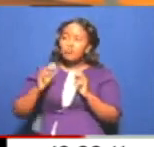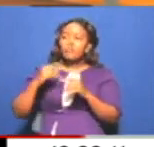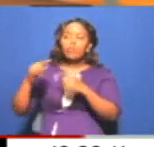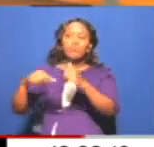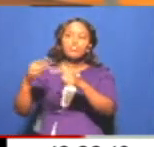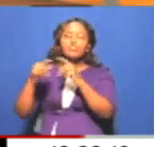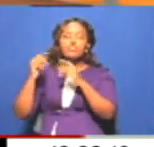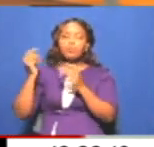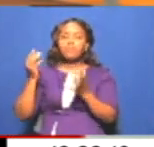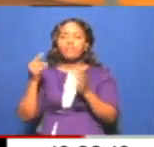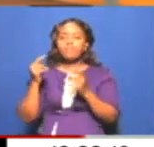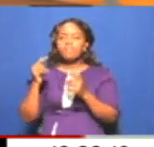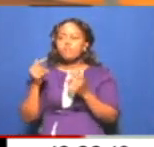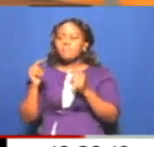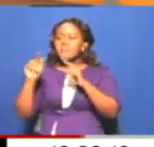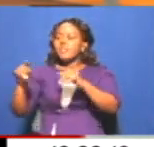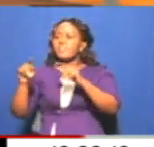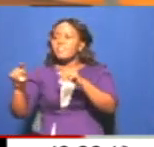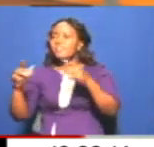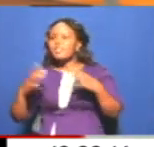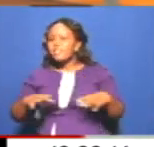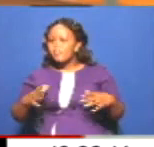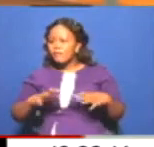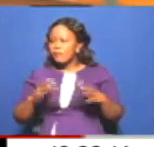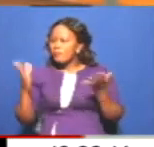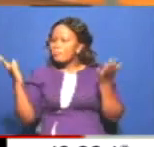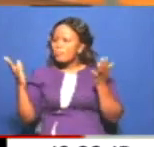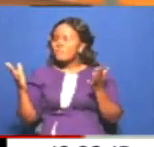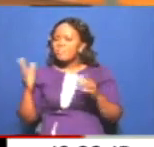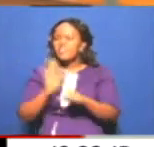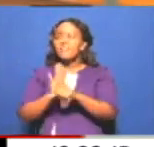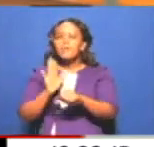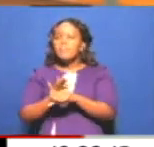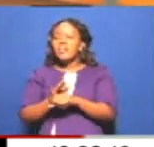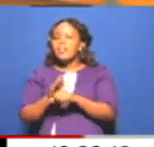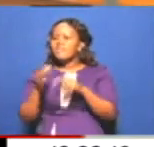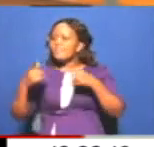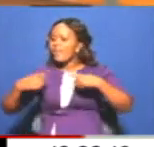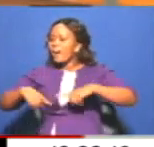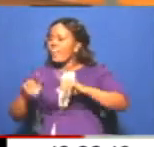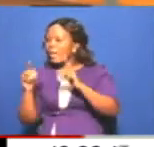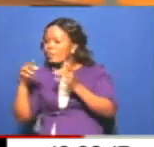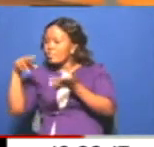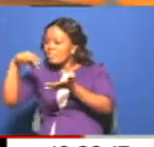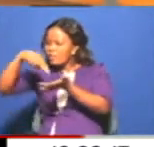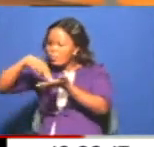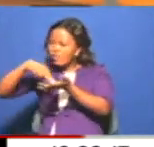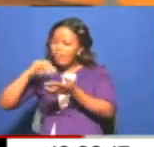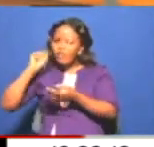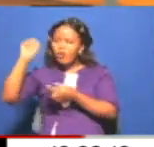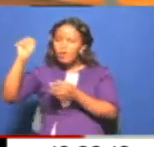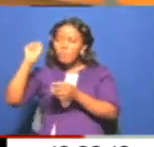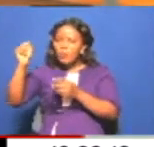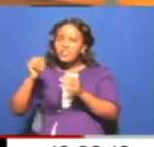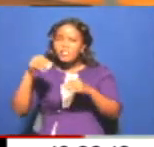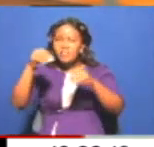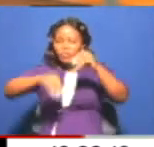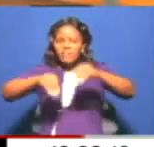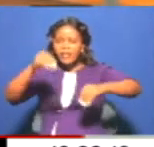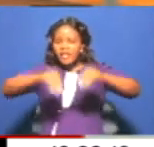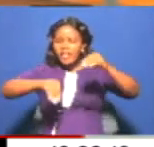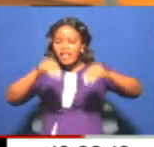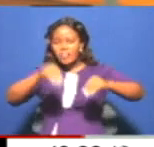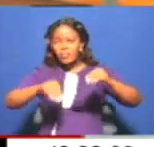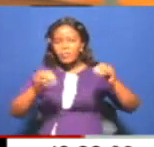yao wasiruhusiwe kuwania viti mbalimbali vya kisiasa mwaka 2022 na hali